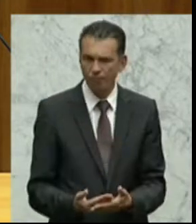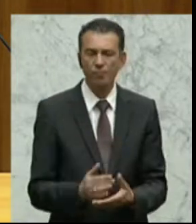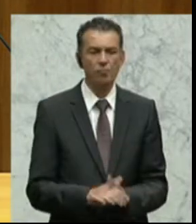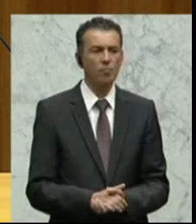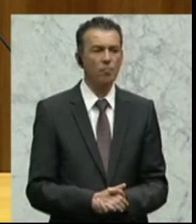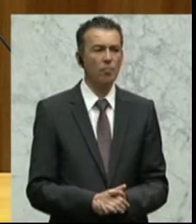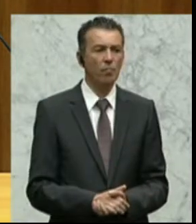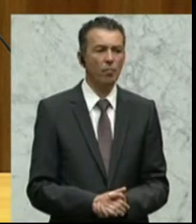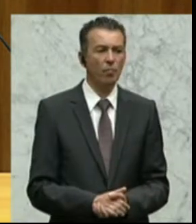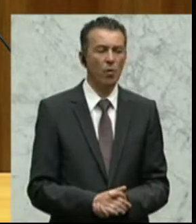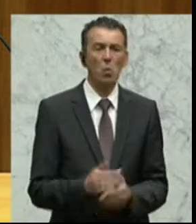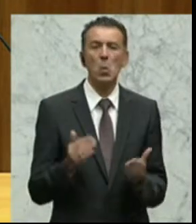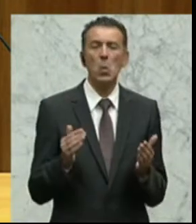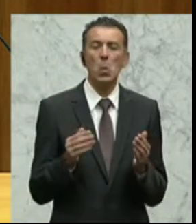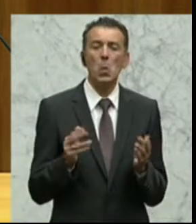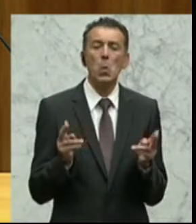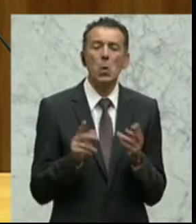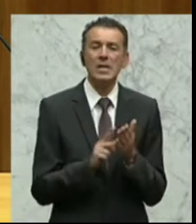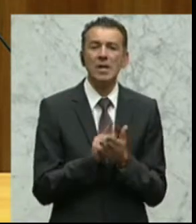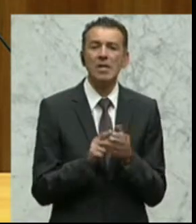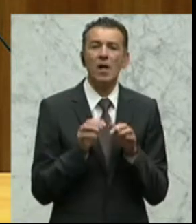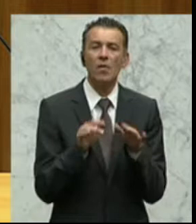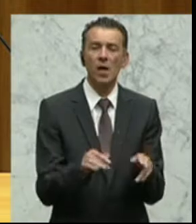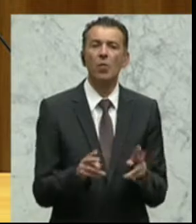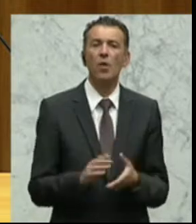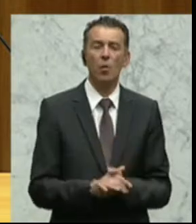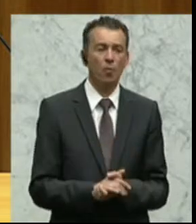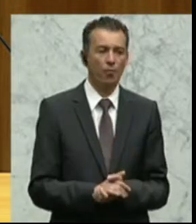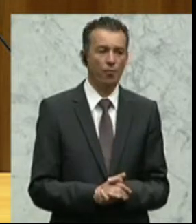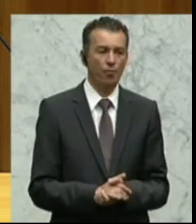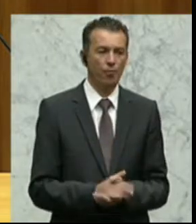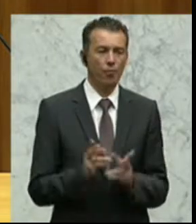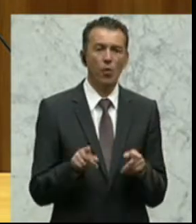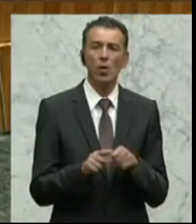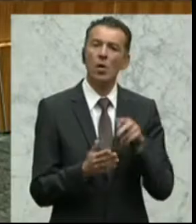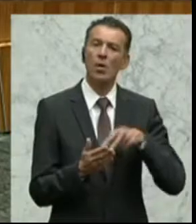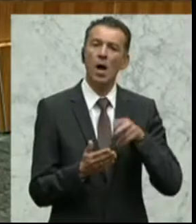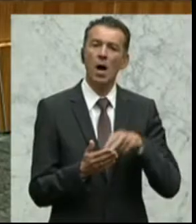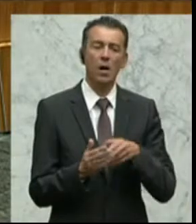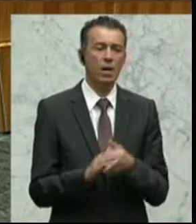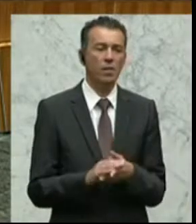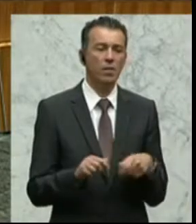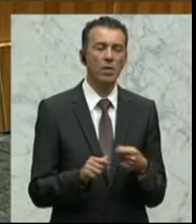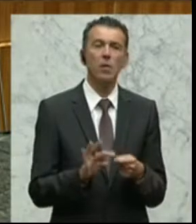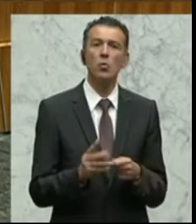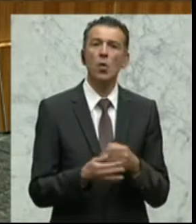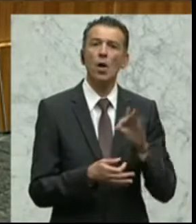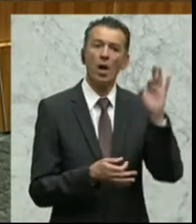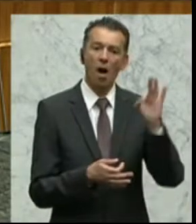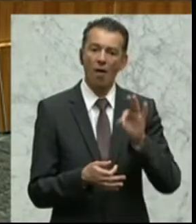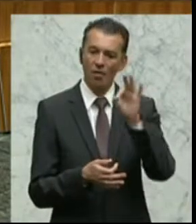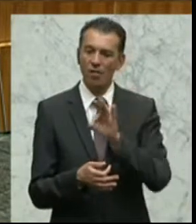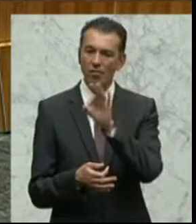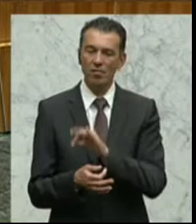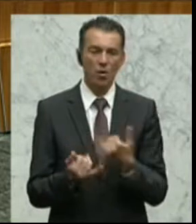sehr kurzfristige Wirkungen hatten. Und warum das so war, das können Sie auch nachlesen in Zeitungen, gibt es schöne Grafiken dazu. Das ist natürlich das, was heute schon